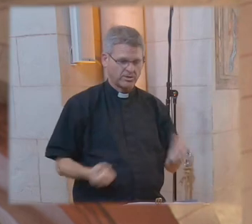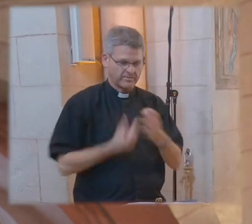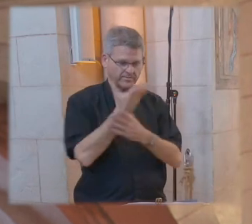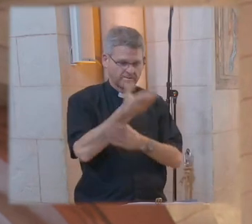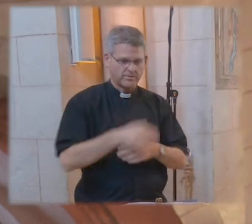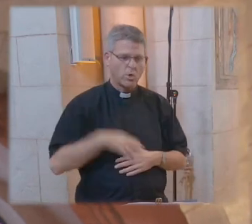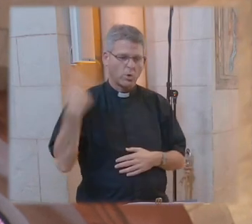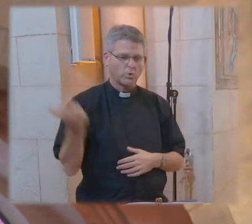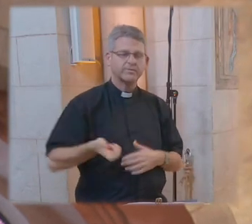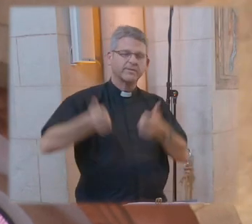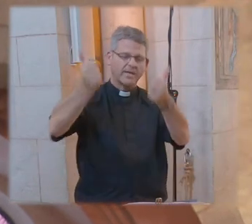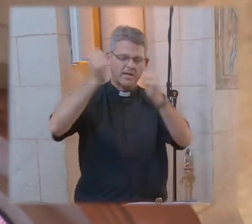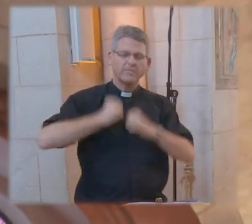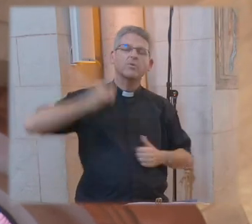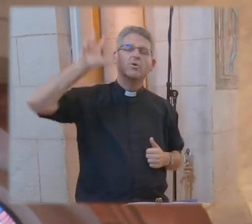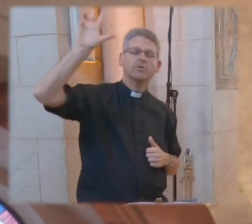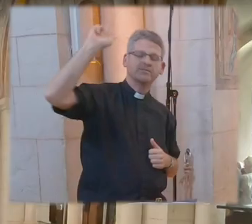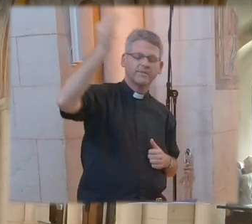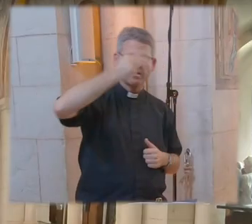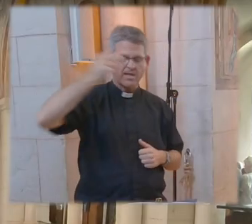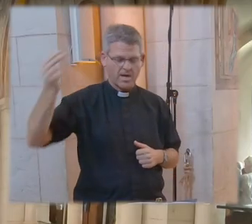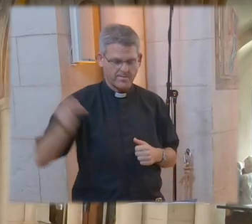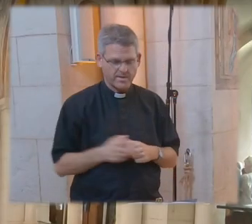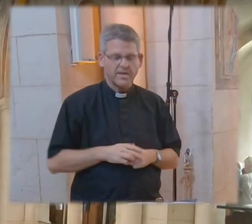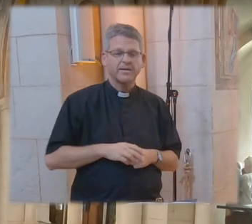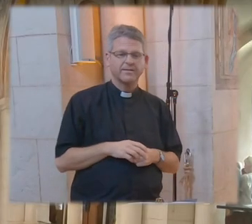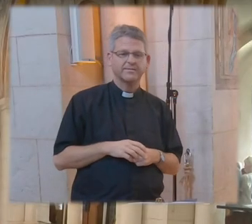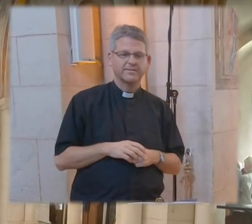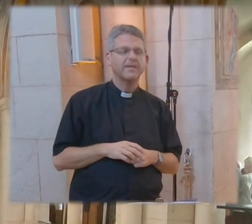Adiutorium nostrum in nomine Domini.